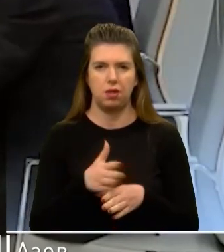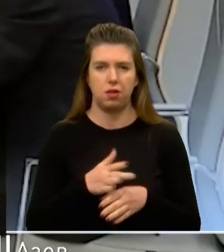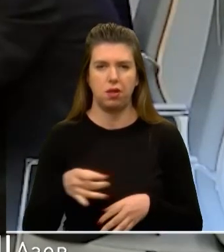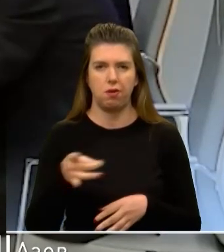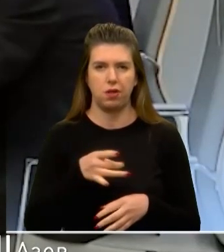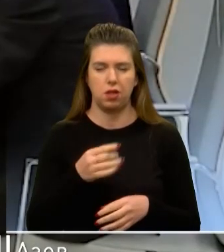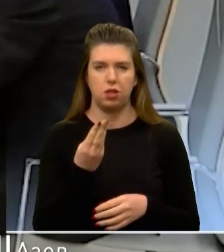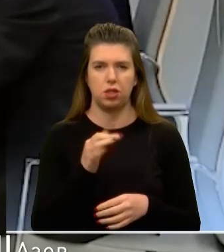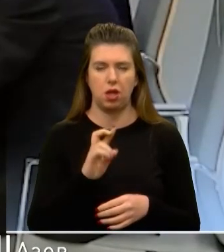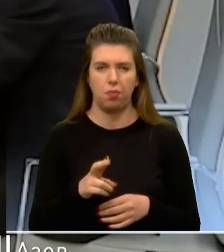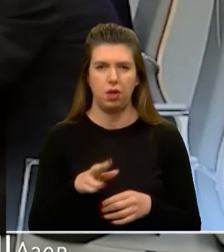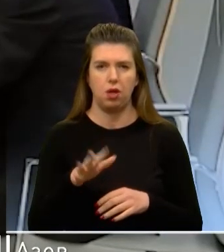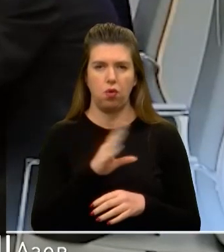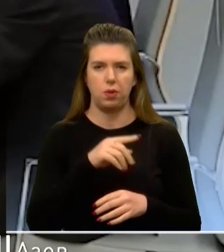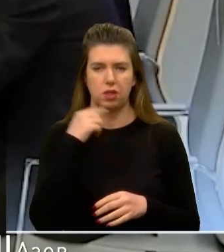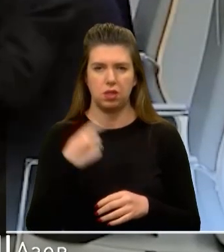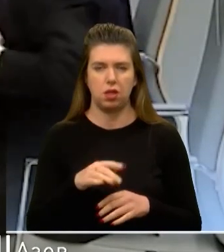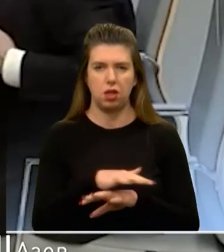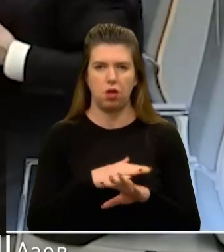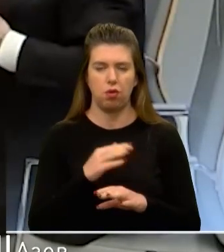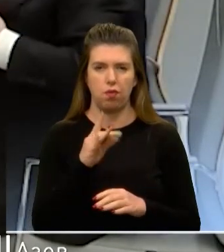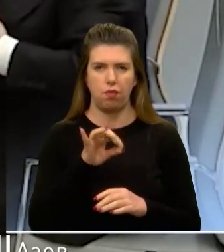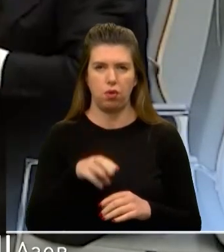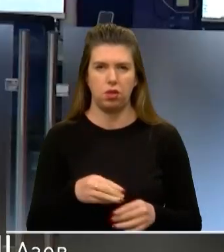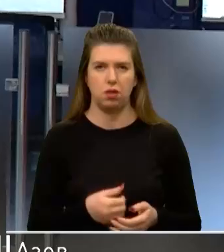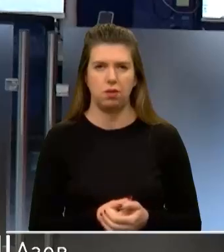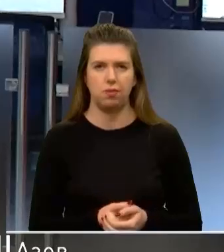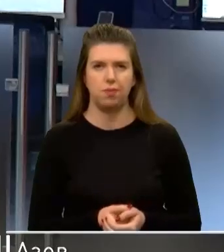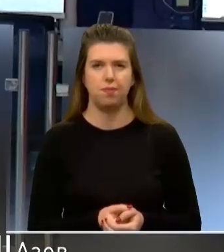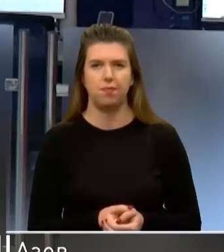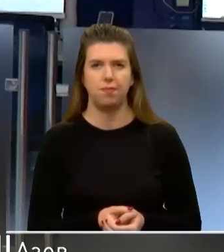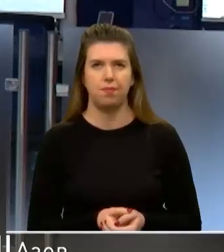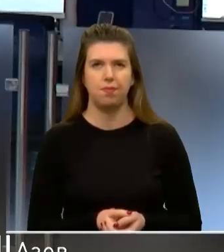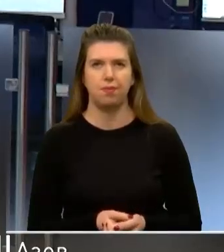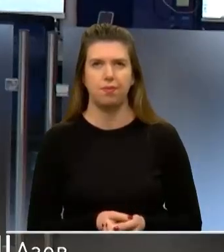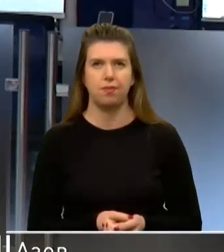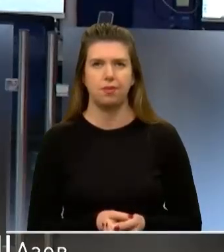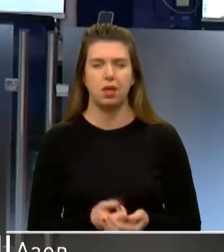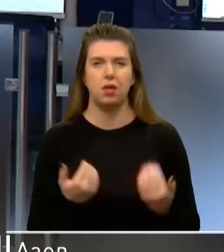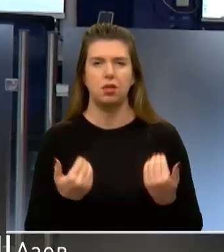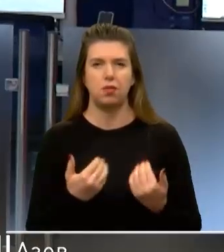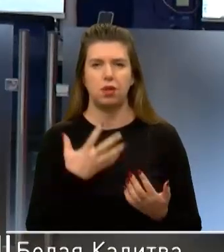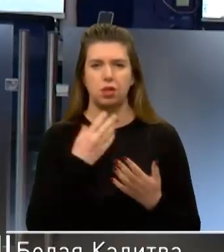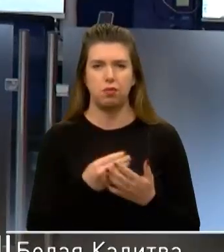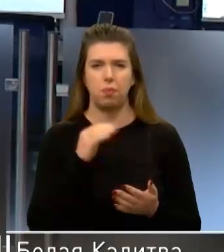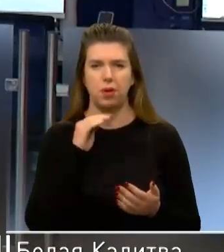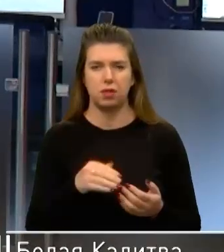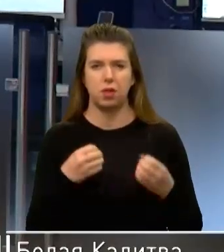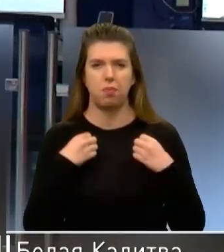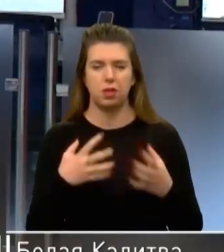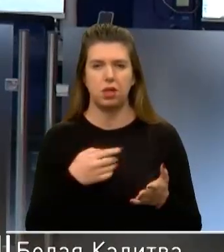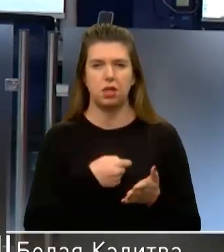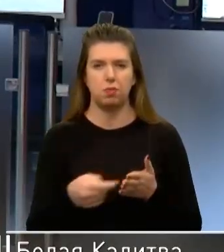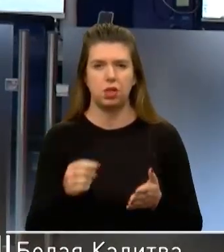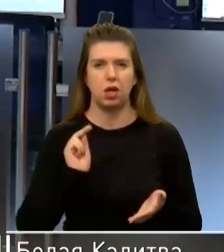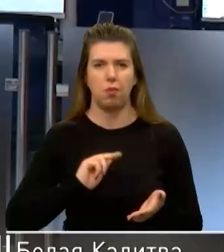регионального штаба общероссийского народного фронта и сегодня свой профессиональный ник